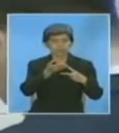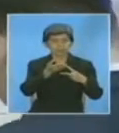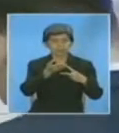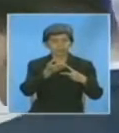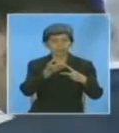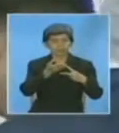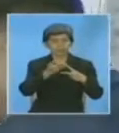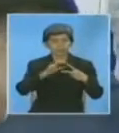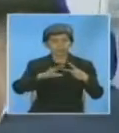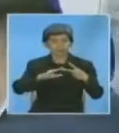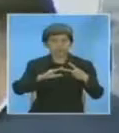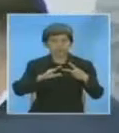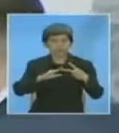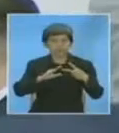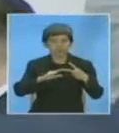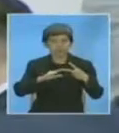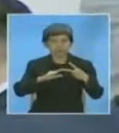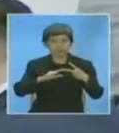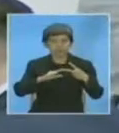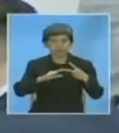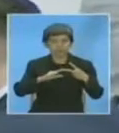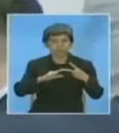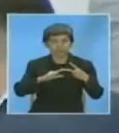สุรชัย